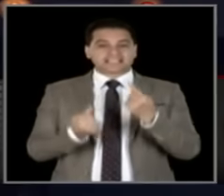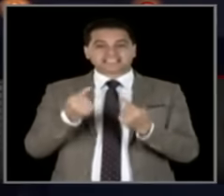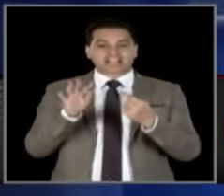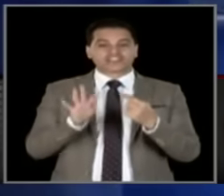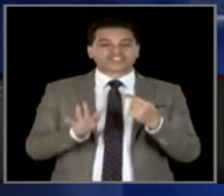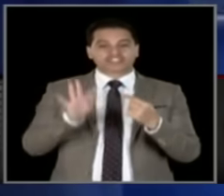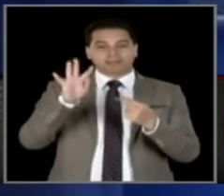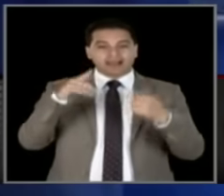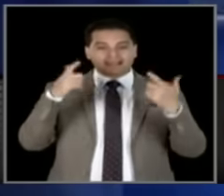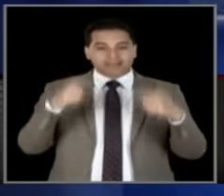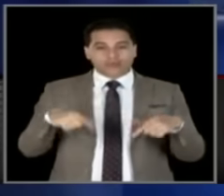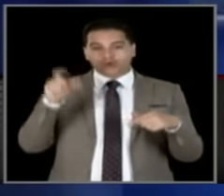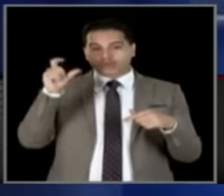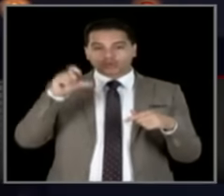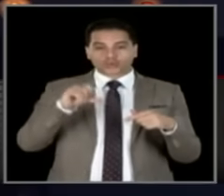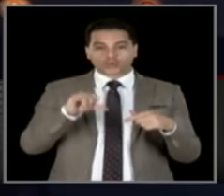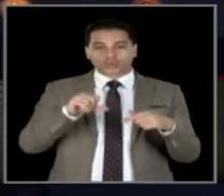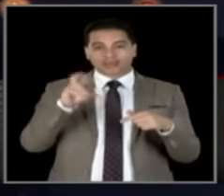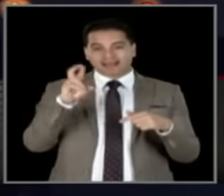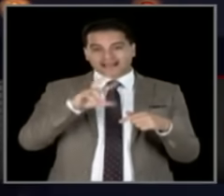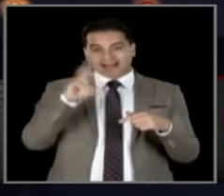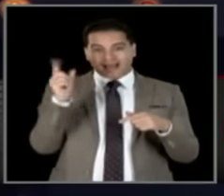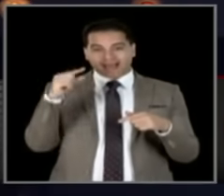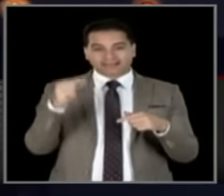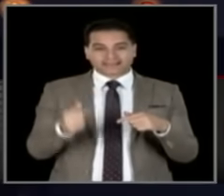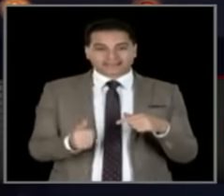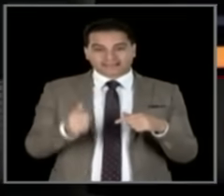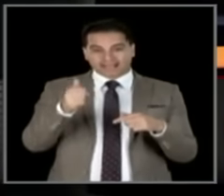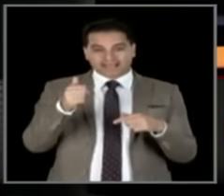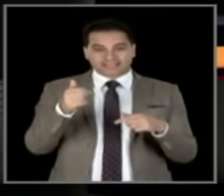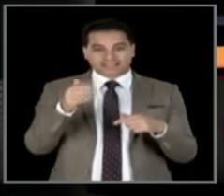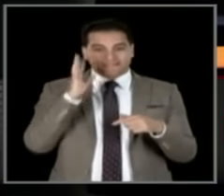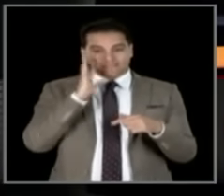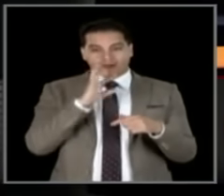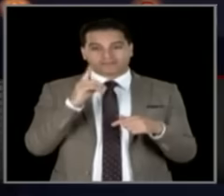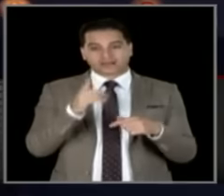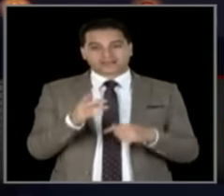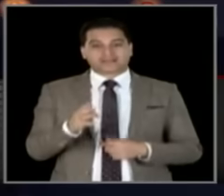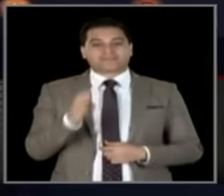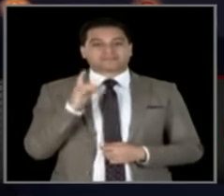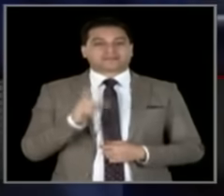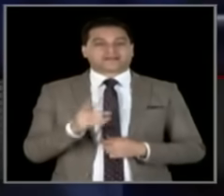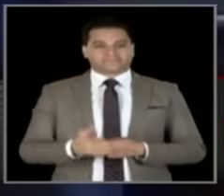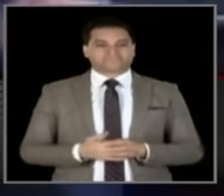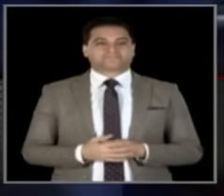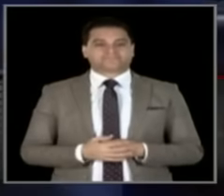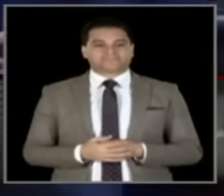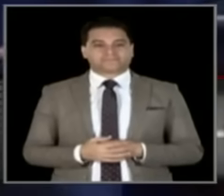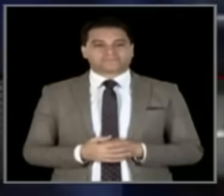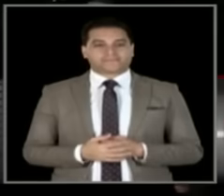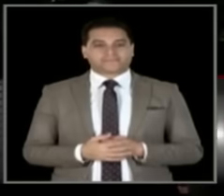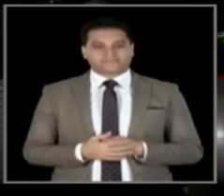الشمالية ومشهورة بصيد الأسماك، خاصة سمك السلمون. إجابة صحيحة.